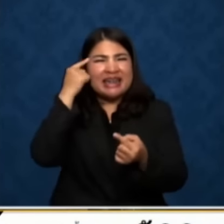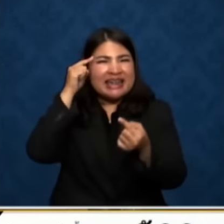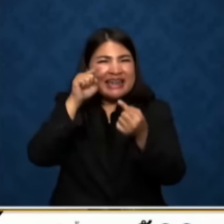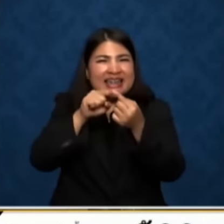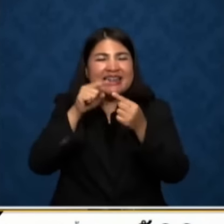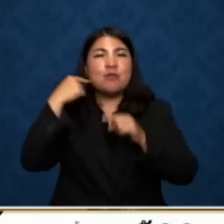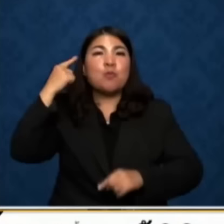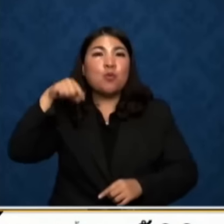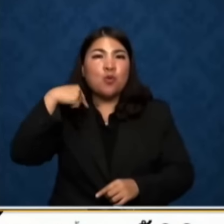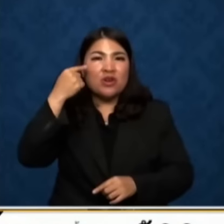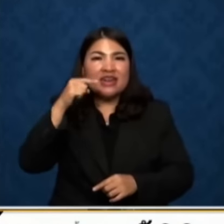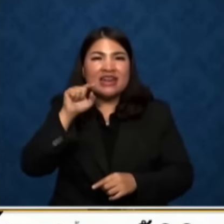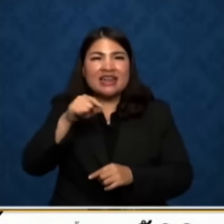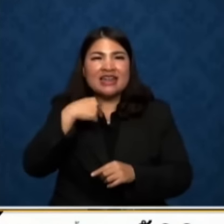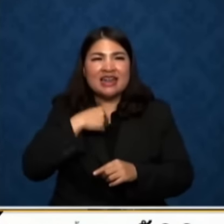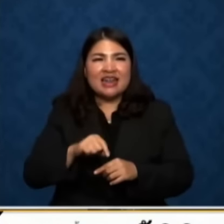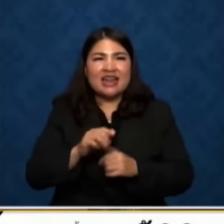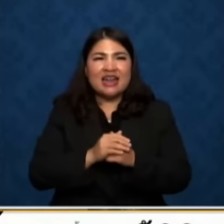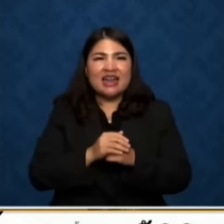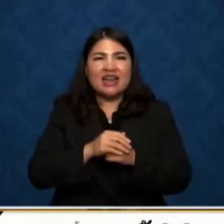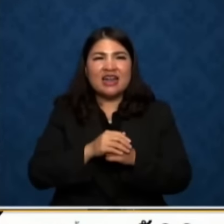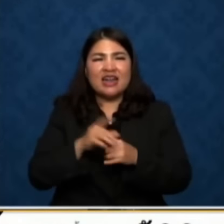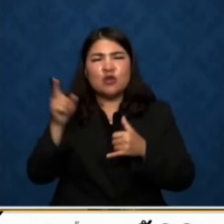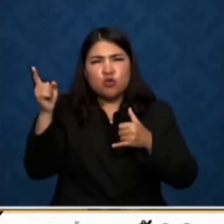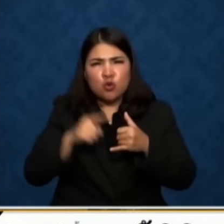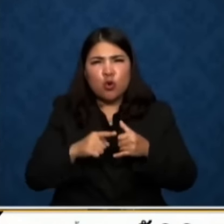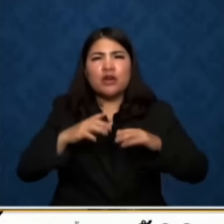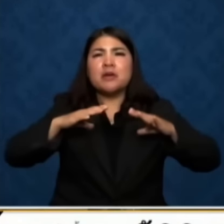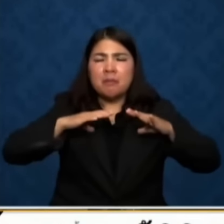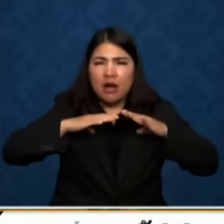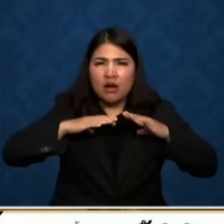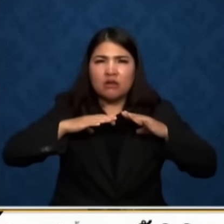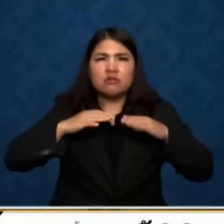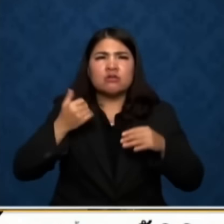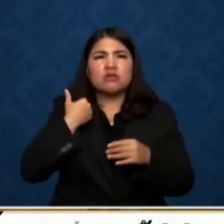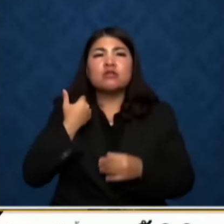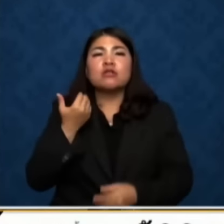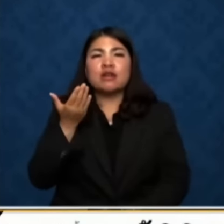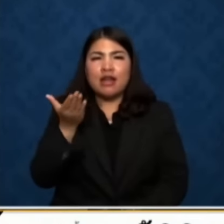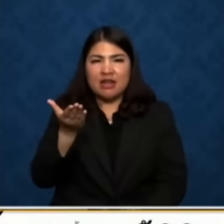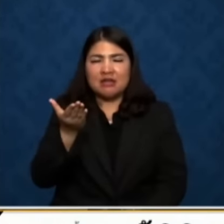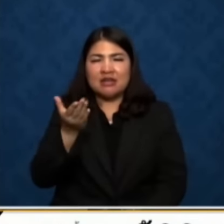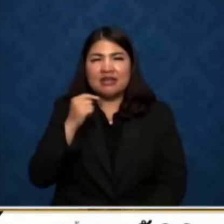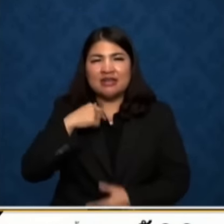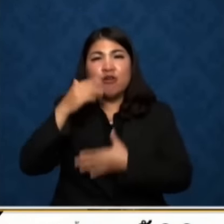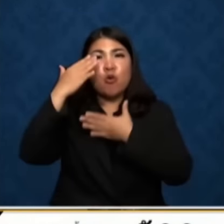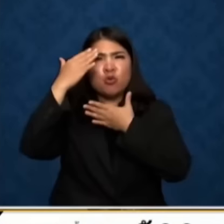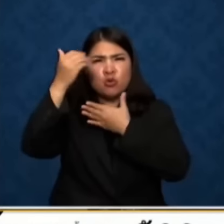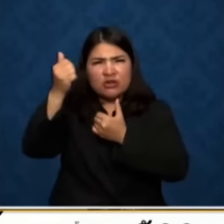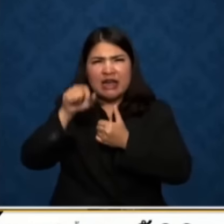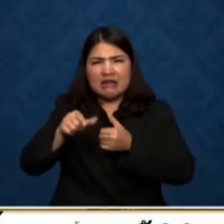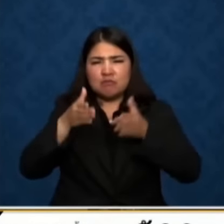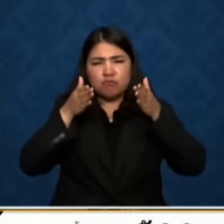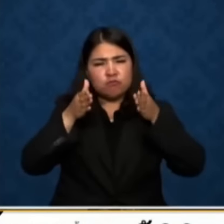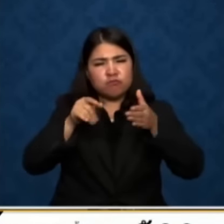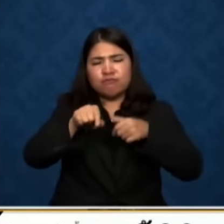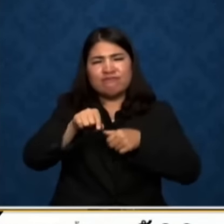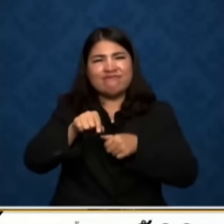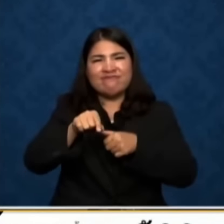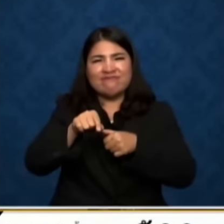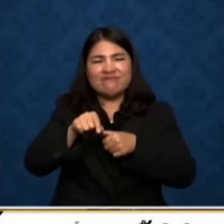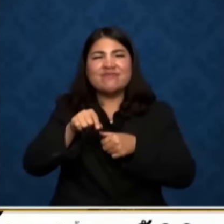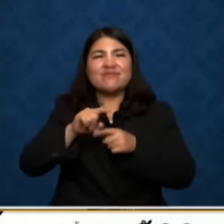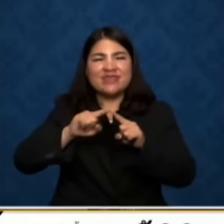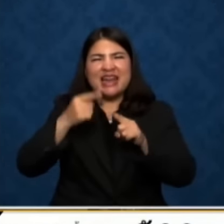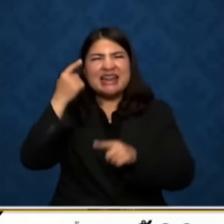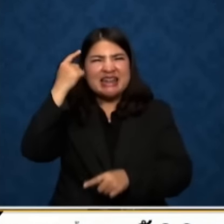ที่ต้องได้รับพักโทษหรืออีกหลายๆเคสท่านเองท่านน่าจะสนใจเคสนี้มากเกินไปค่ะดิฉันคิดว่านะค